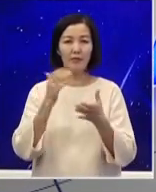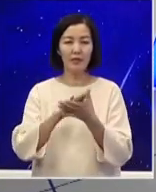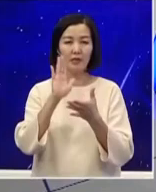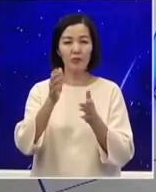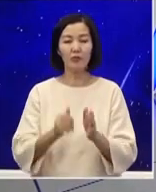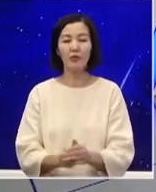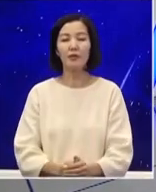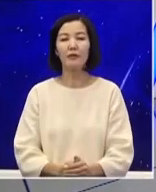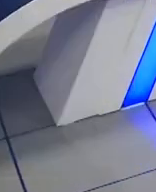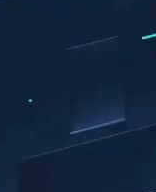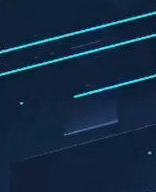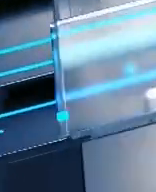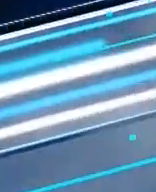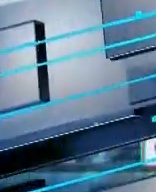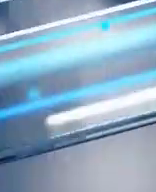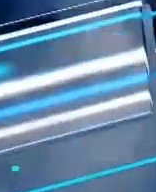көретіндеріміз.